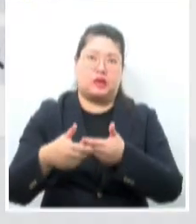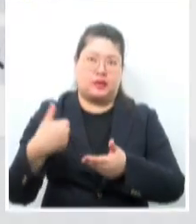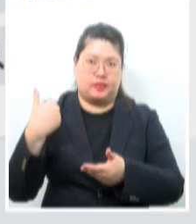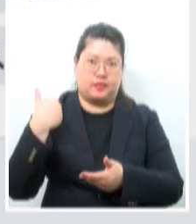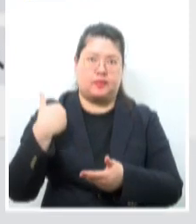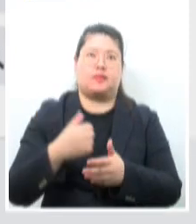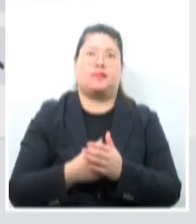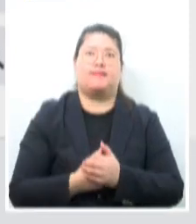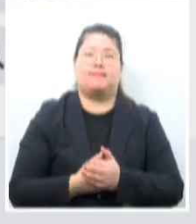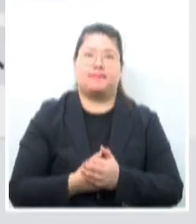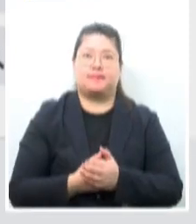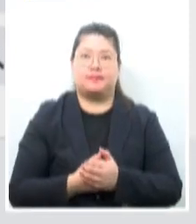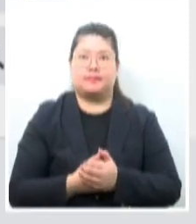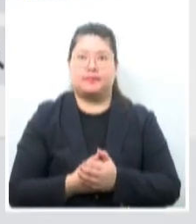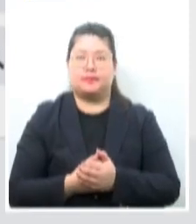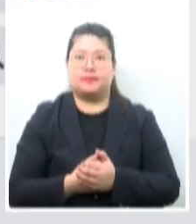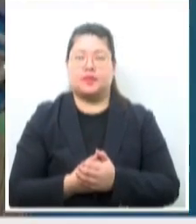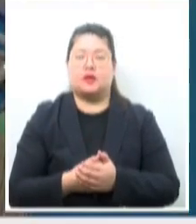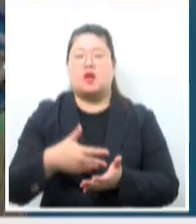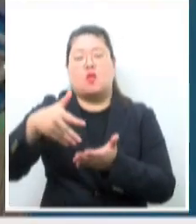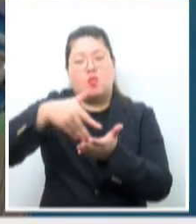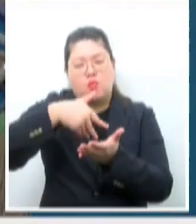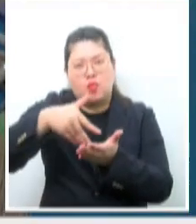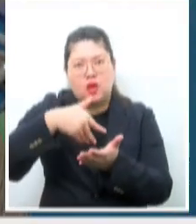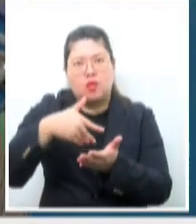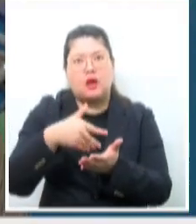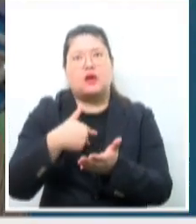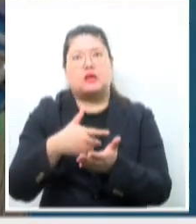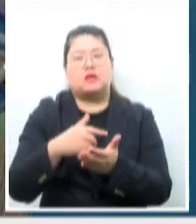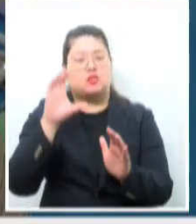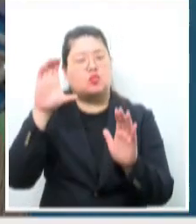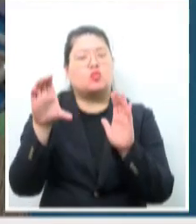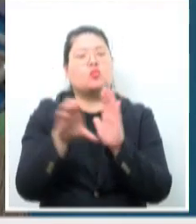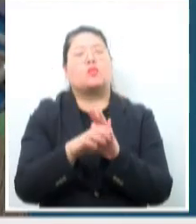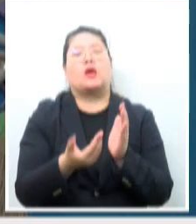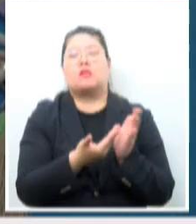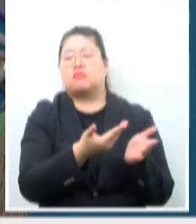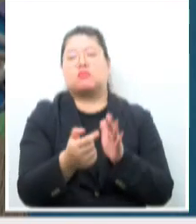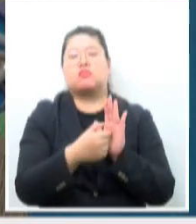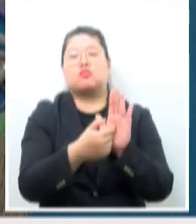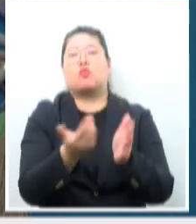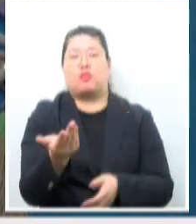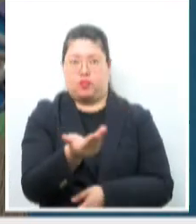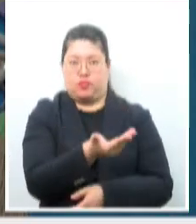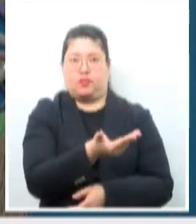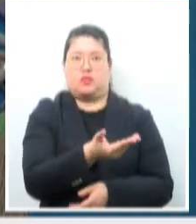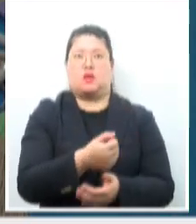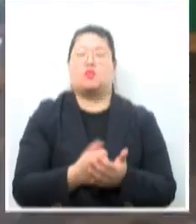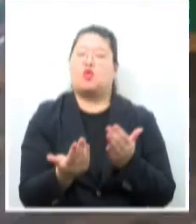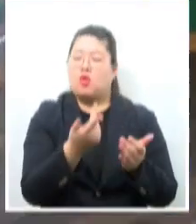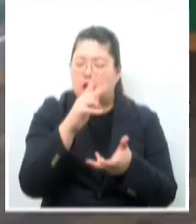นะคะก็จะทำไม้กวาดตามสินค้าเนี่ยค่ะตามออเดอร์ที่ลูกค้